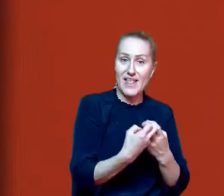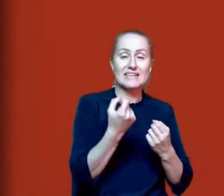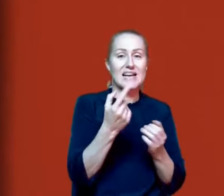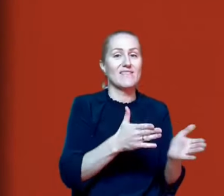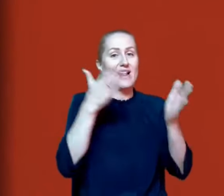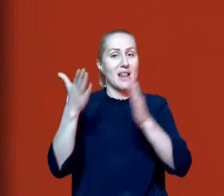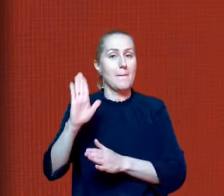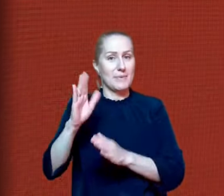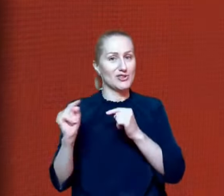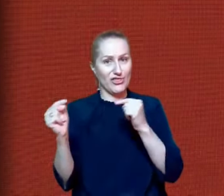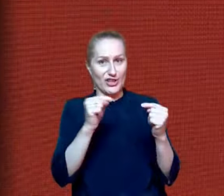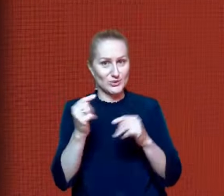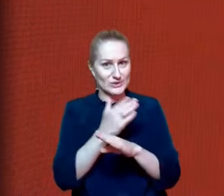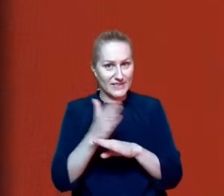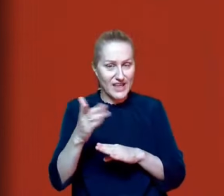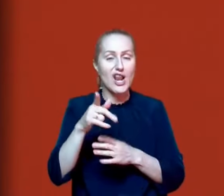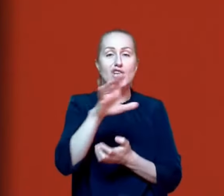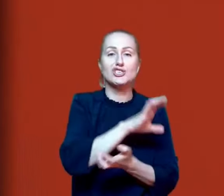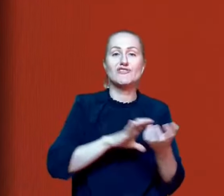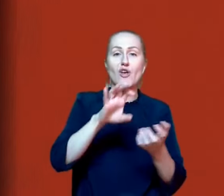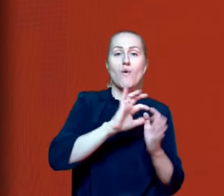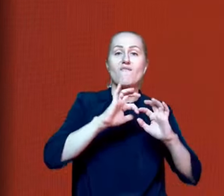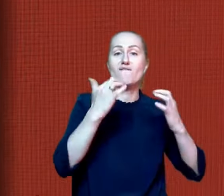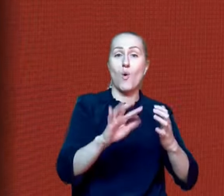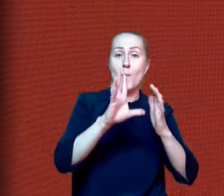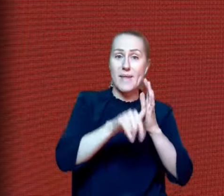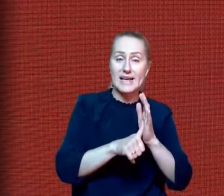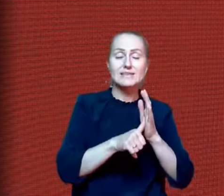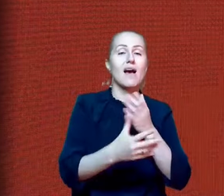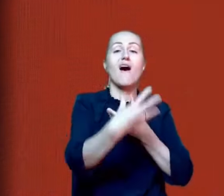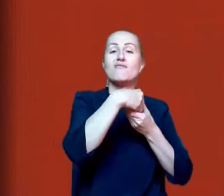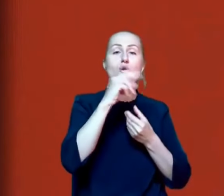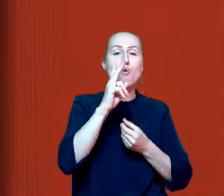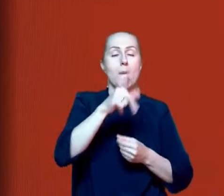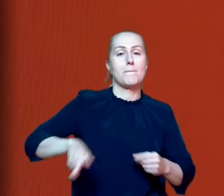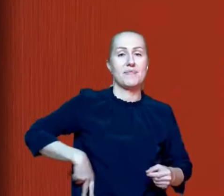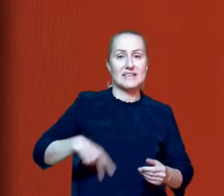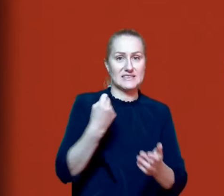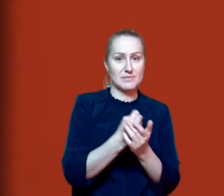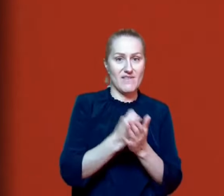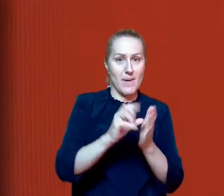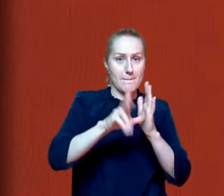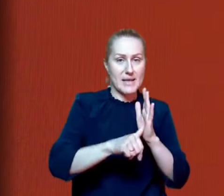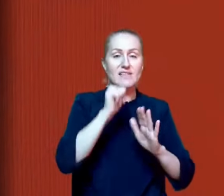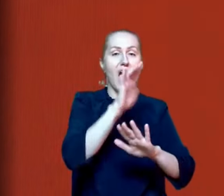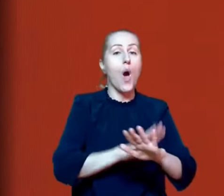będziemy kontynuowali dyskusję o Światowym Forum Miejskim w gronie ministrów do spraw miejskich z Europy